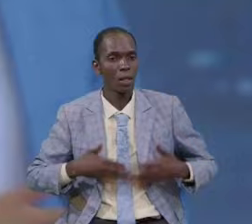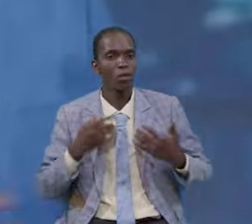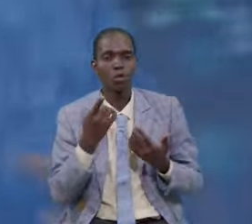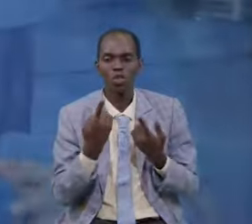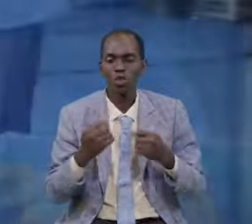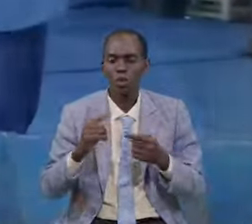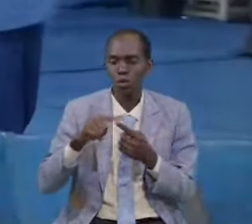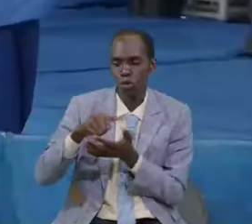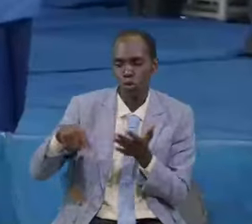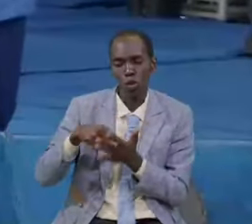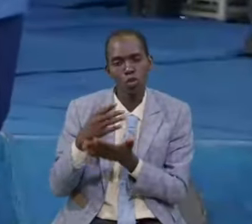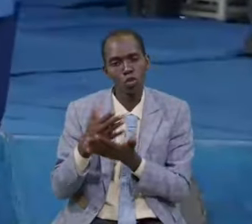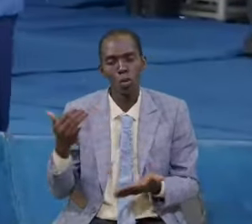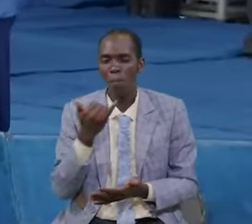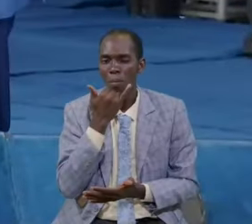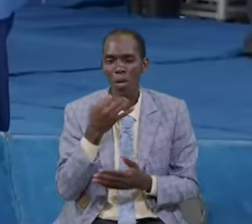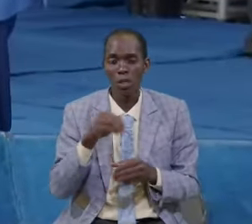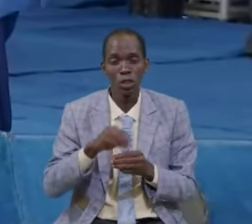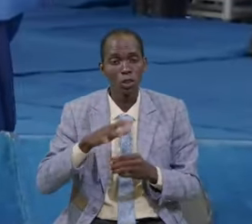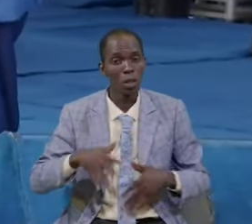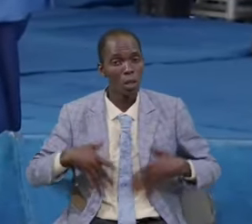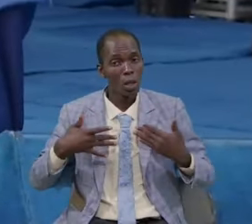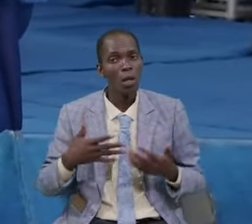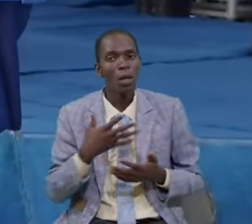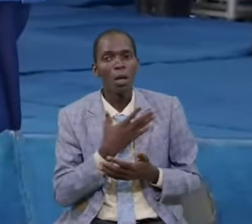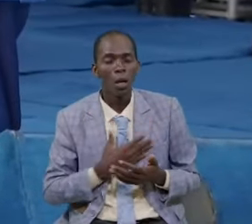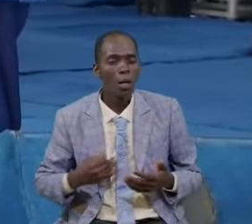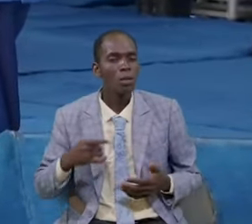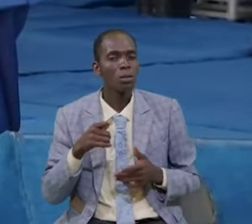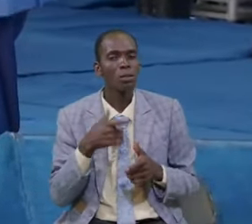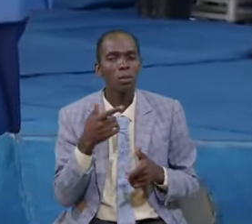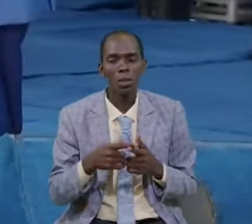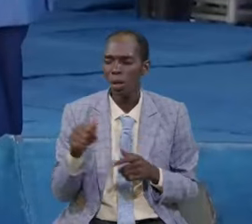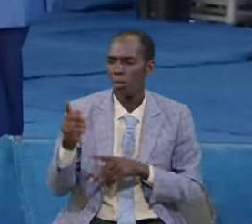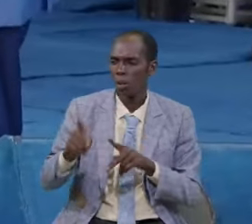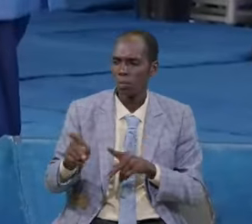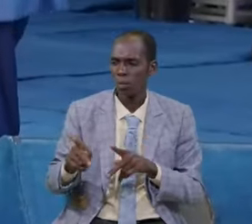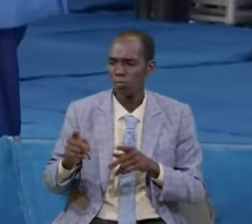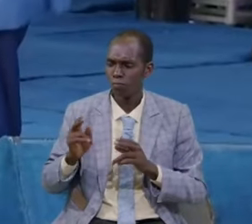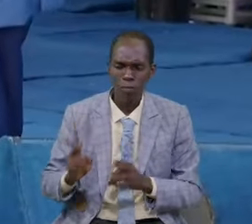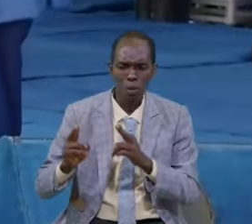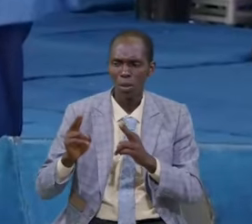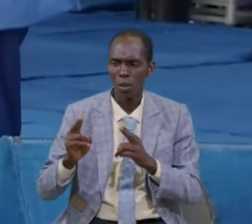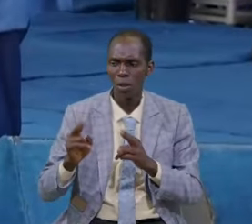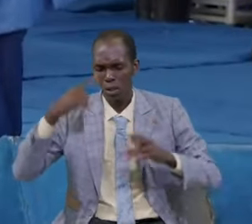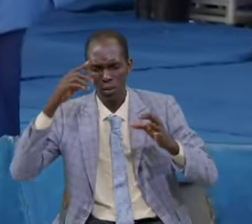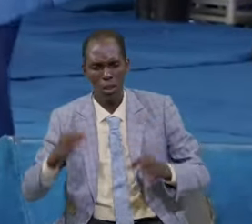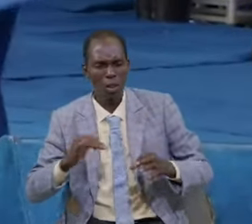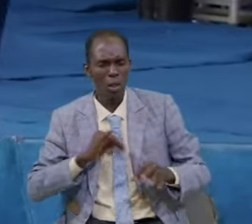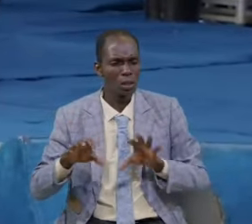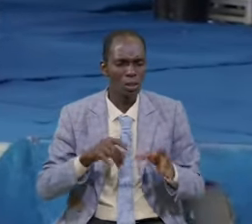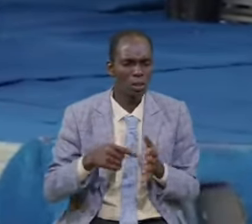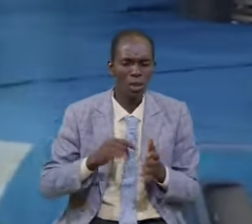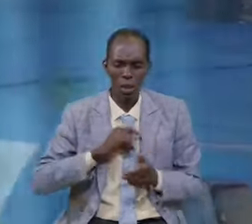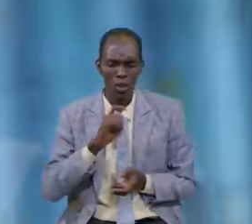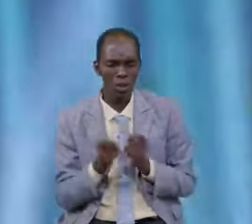vie. Et l'autre se dit, oh, tu es trop pressé. Oh, je décide. Oh, je prends des résolutions. Je trouve une nouvelle page. Je fais ceci, je